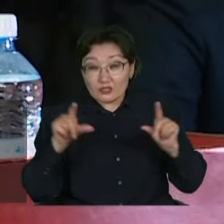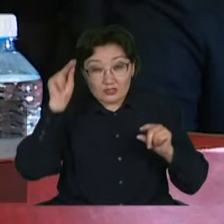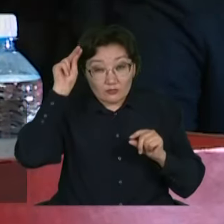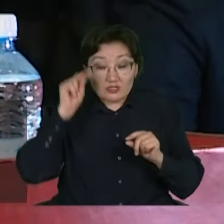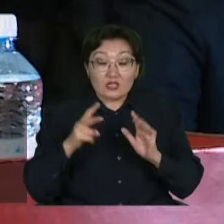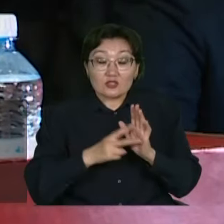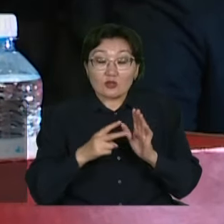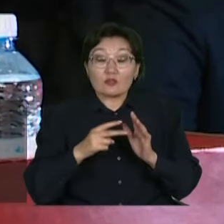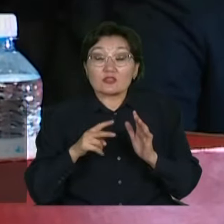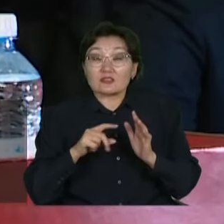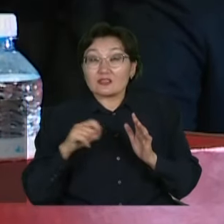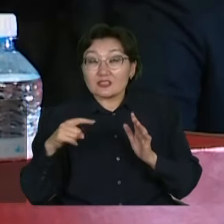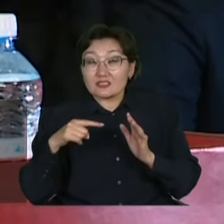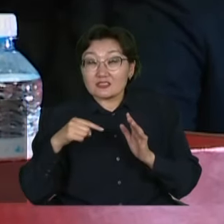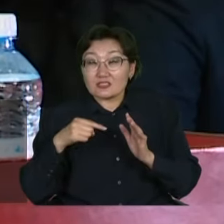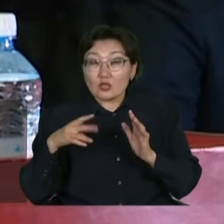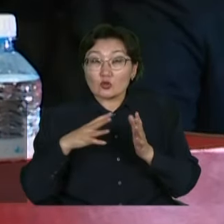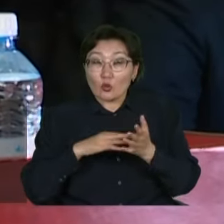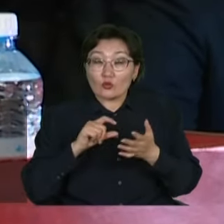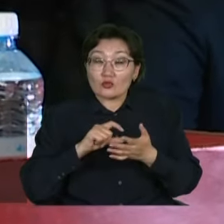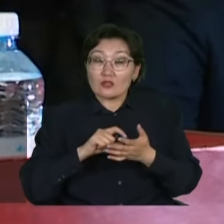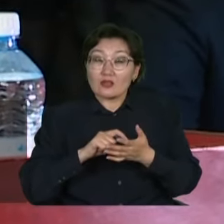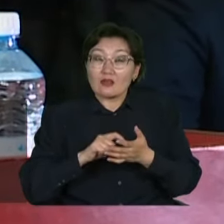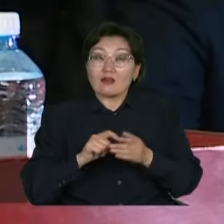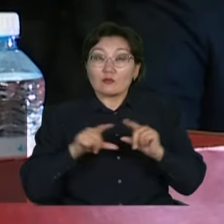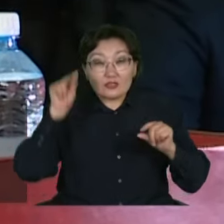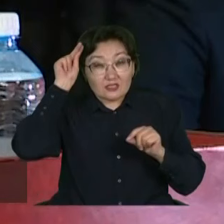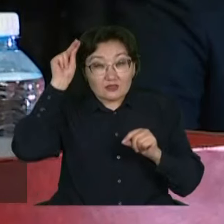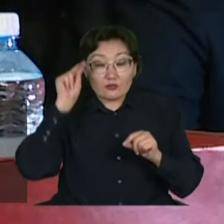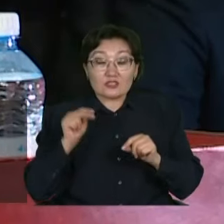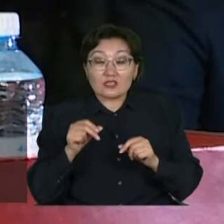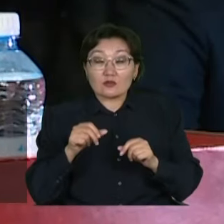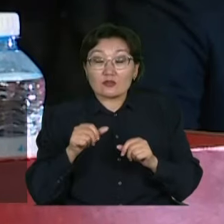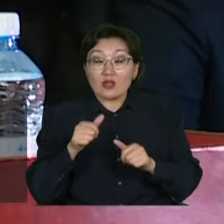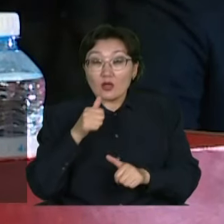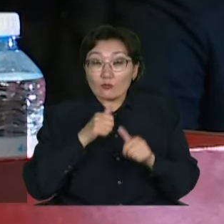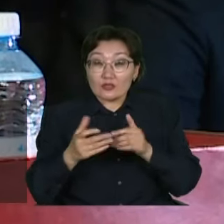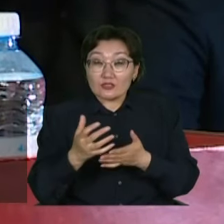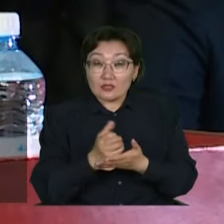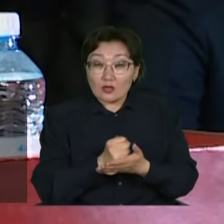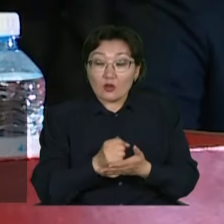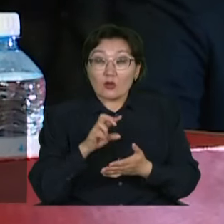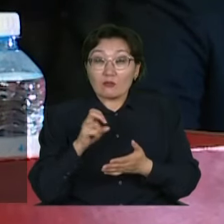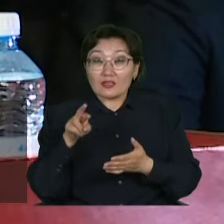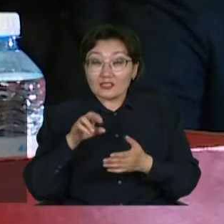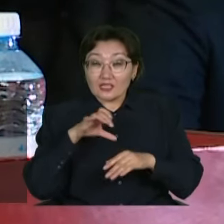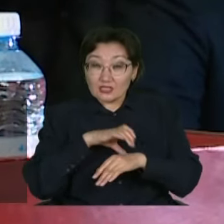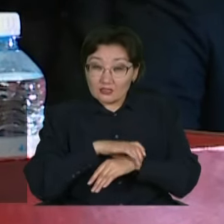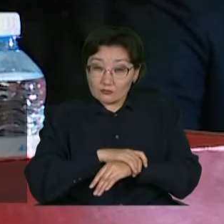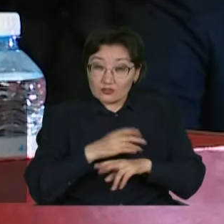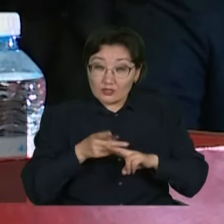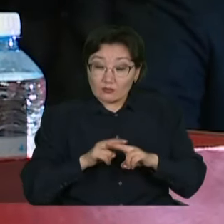және 7-9 мектеп интернаттар асханаларына алған шайындылардан ішек таяқшалар тобының бактериялары анықталып отыр.